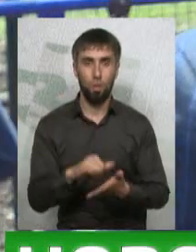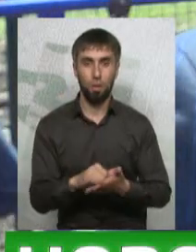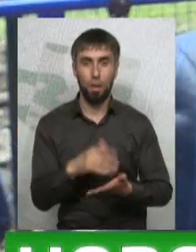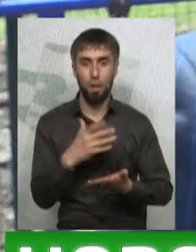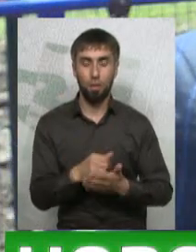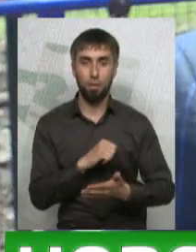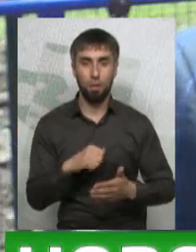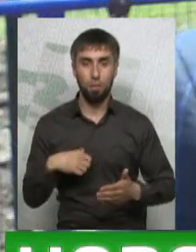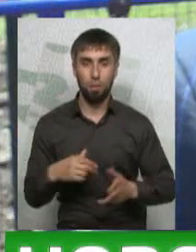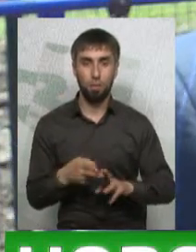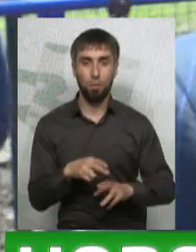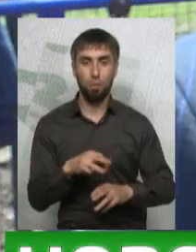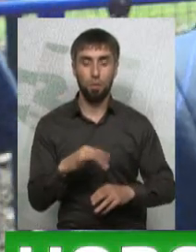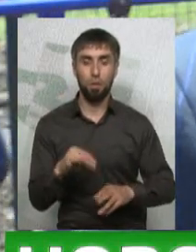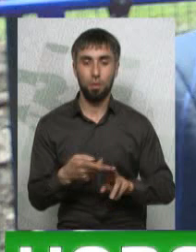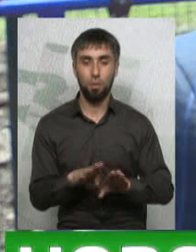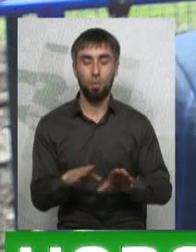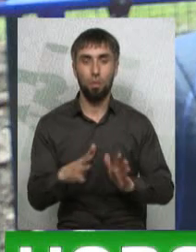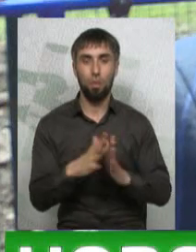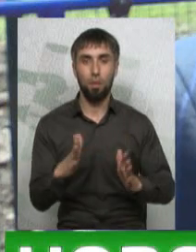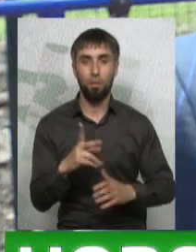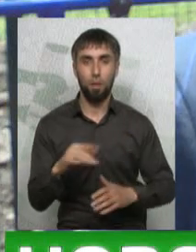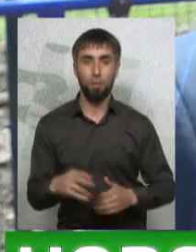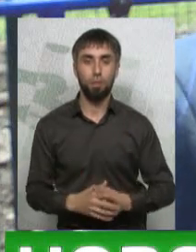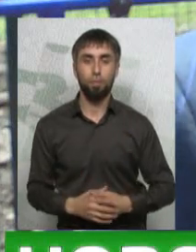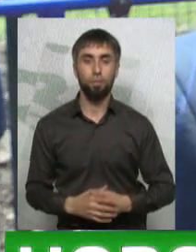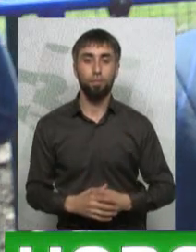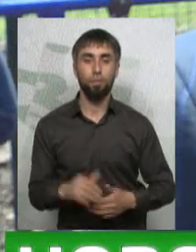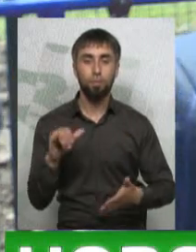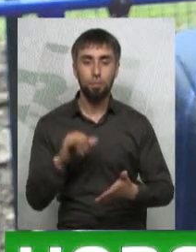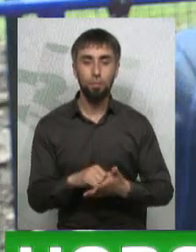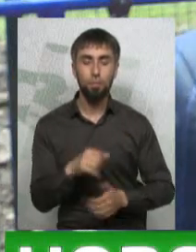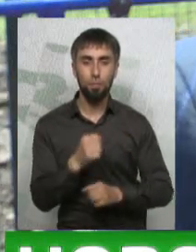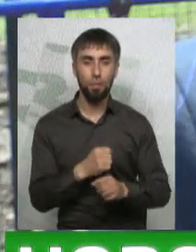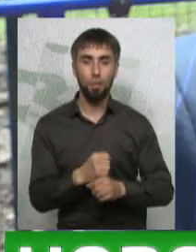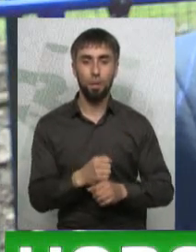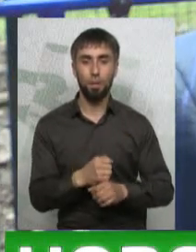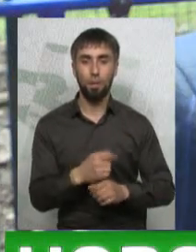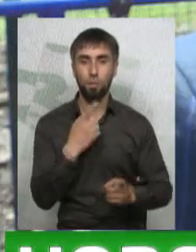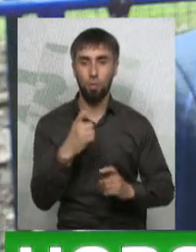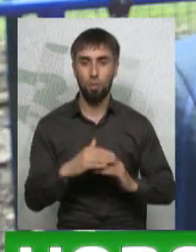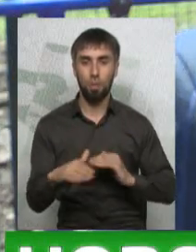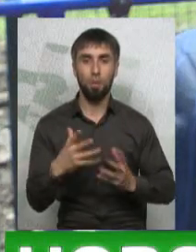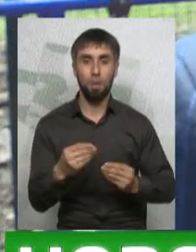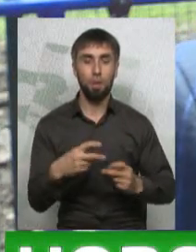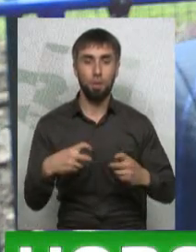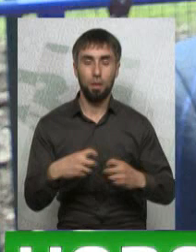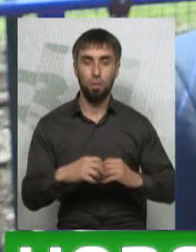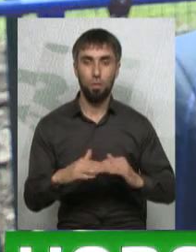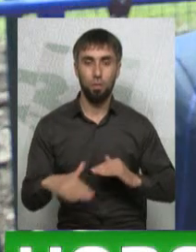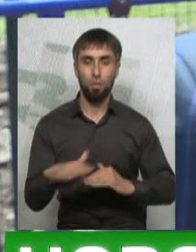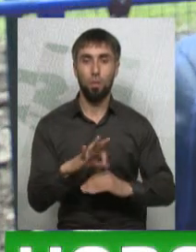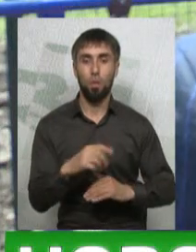сами площадки. Это тоже такой большой вклад установить, сделать твердое покрытие, потом мягкое резиновое